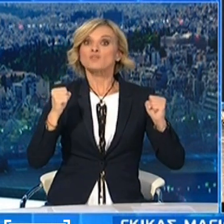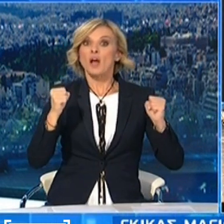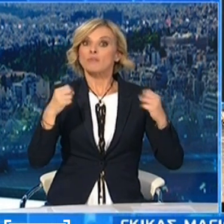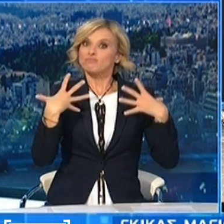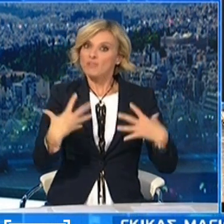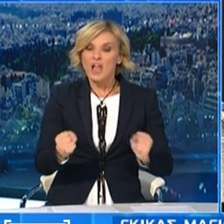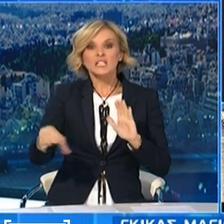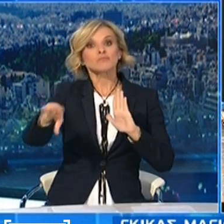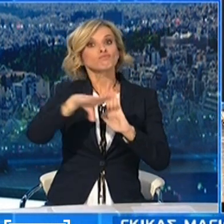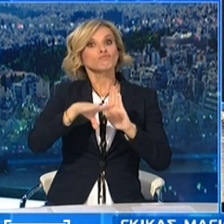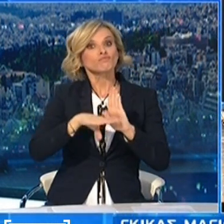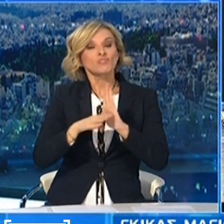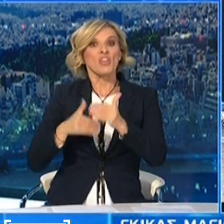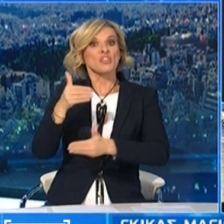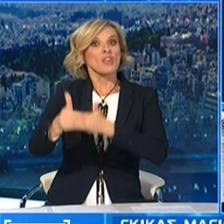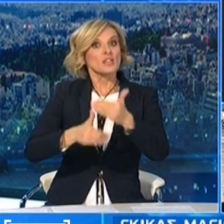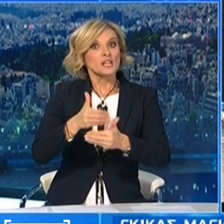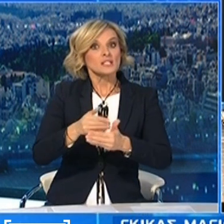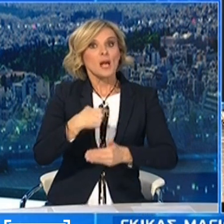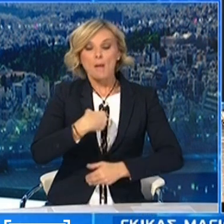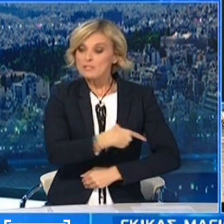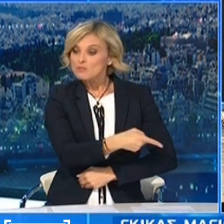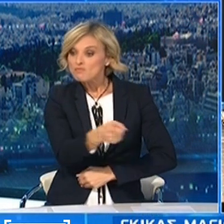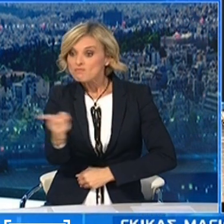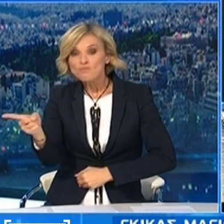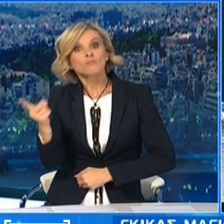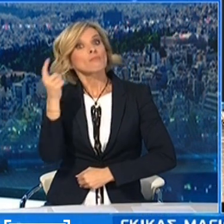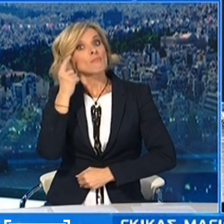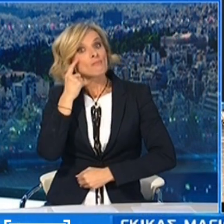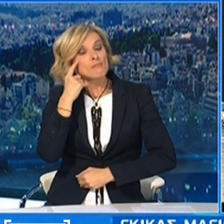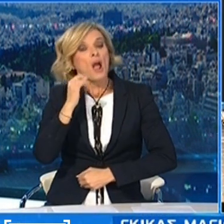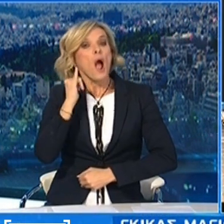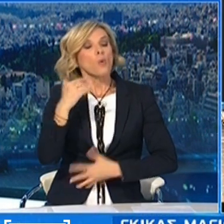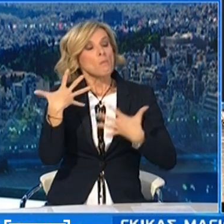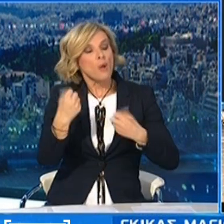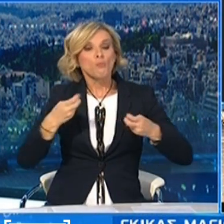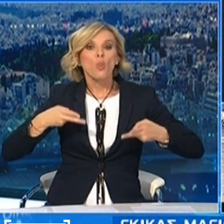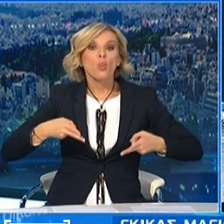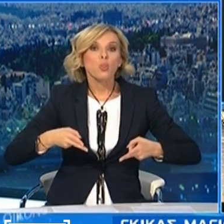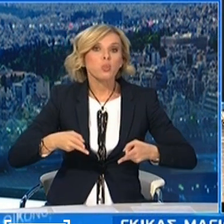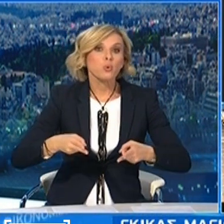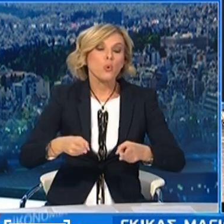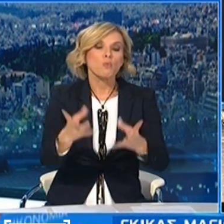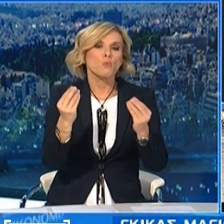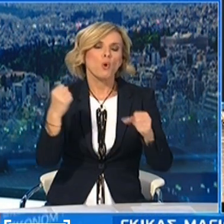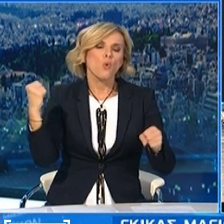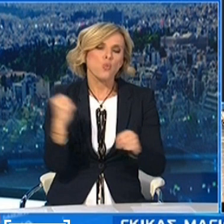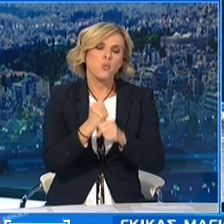χώρα, Έλληνες και μη, το κουράγιο να συνεχίσουμε τον δύσκολο και μακρύ δρόμο που έχουμε ακόμα να διανύσουμε μέχρι τη λήξη της